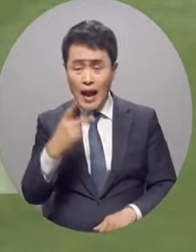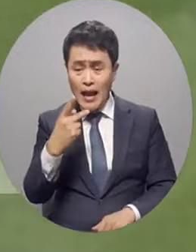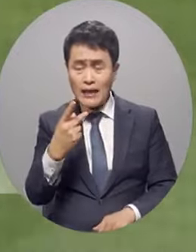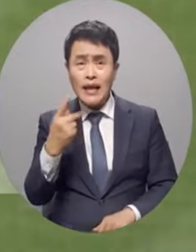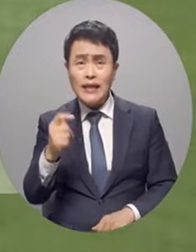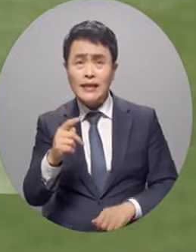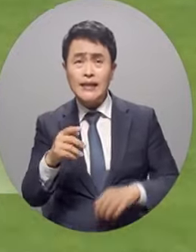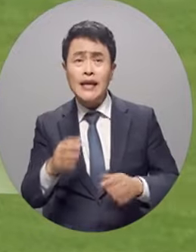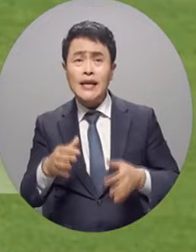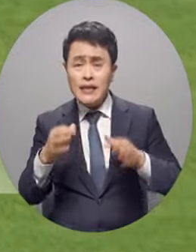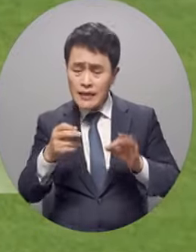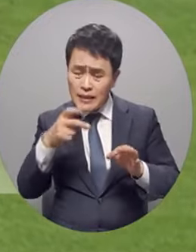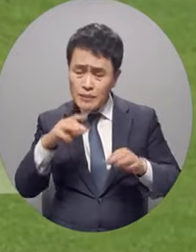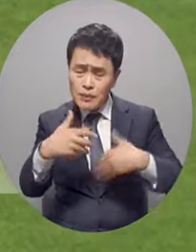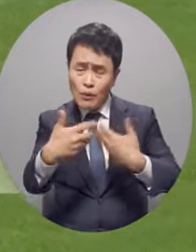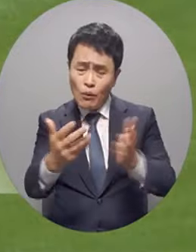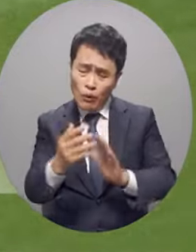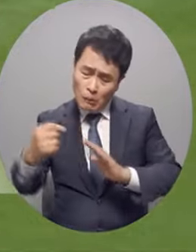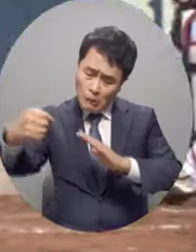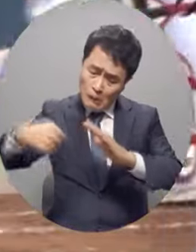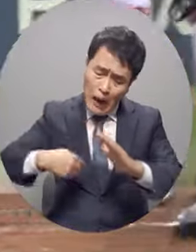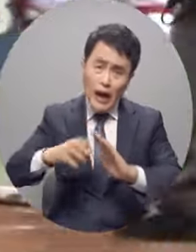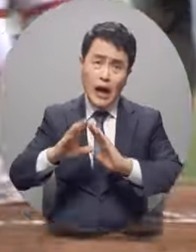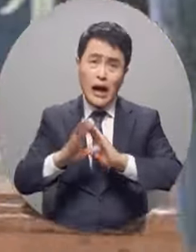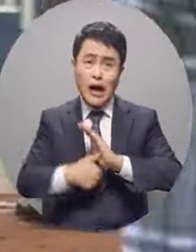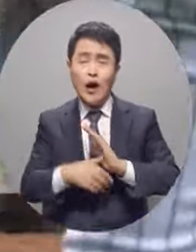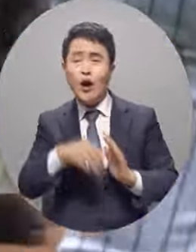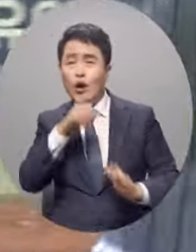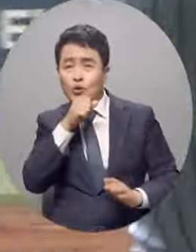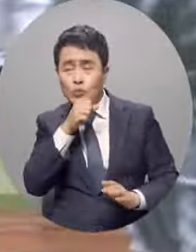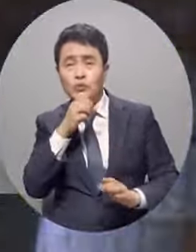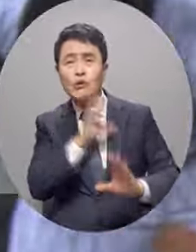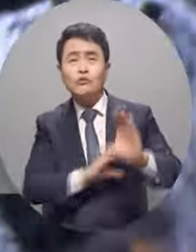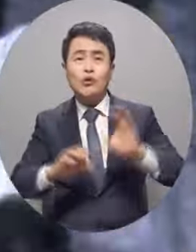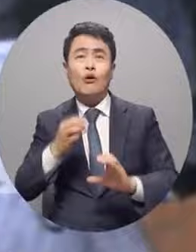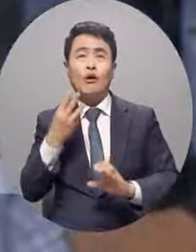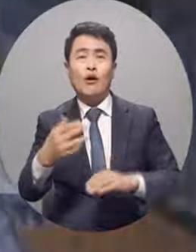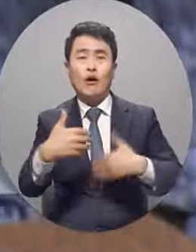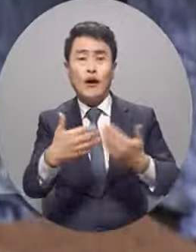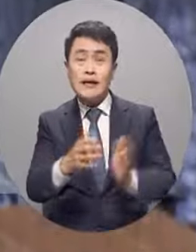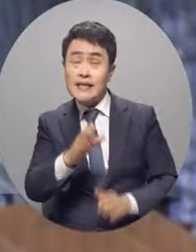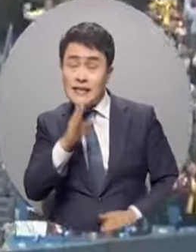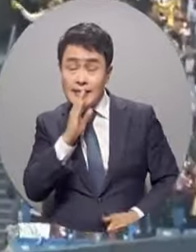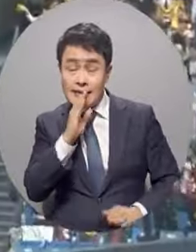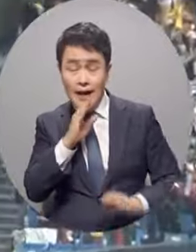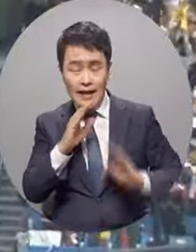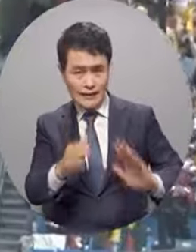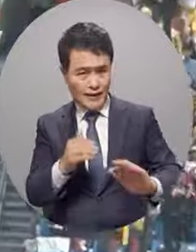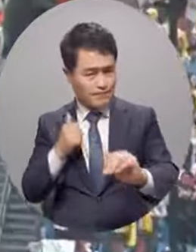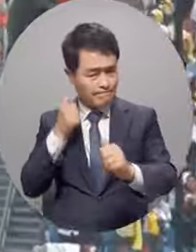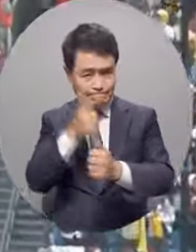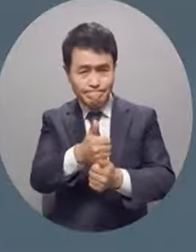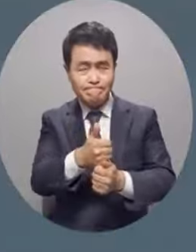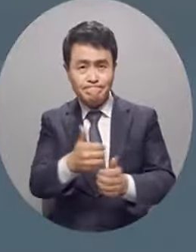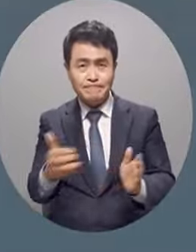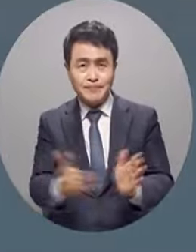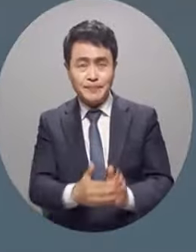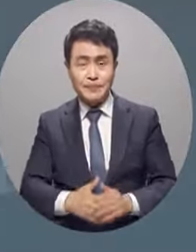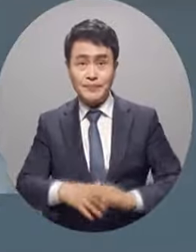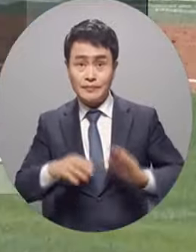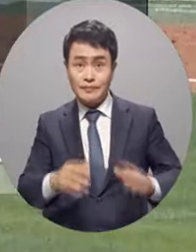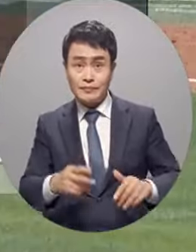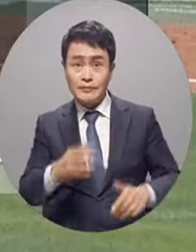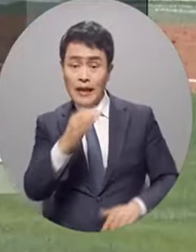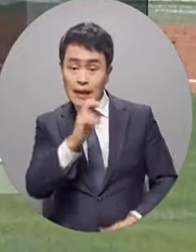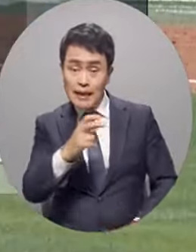좌익수 김민혁이 공을 뒤로 빠뜨려 석점을 추가하면서 사실상 승부를 결정지었습니다.